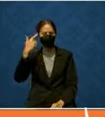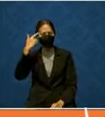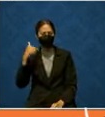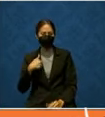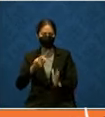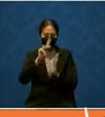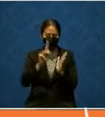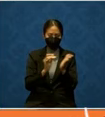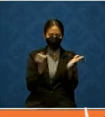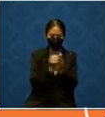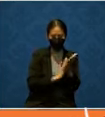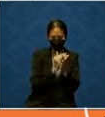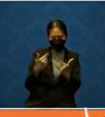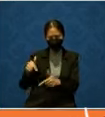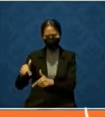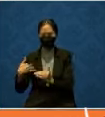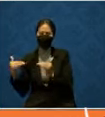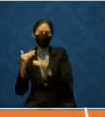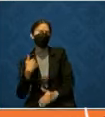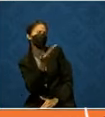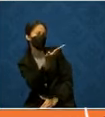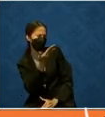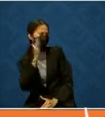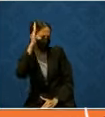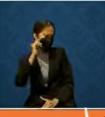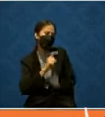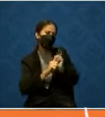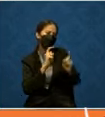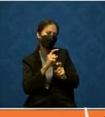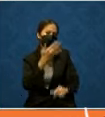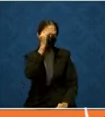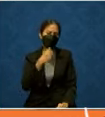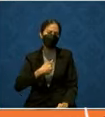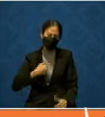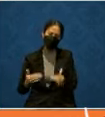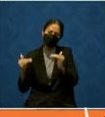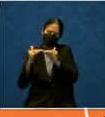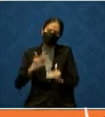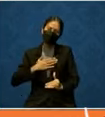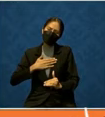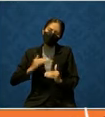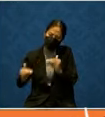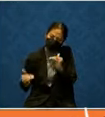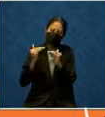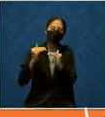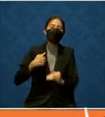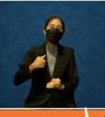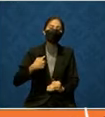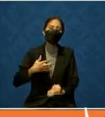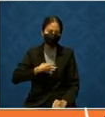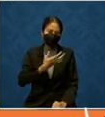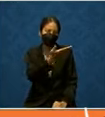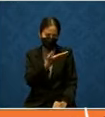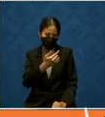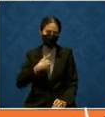มาทวงถาม3ปีที่ผ่านมาผมเฝ้าในพูดคำเดียวเพื่อเรียกร้องสิทธิอันพึงมีพึงชอบสิทธิ